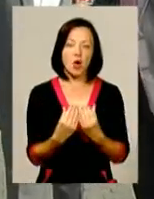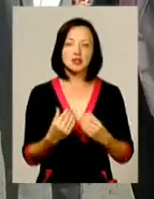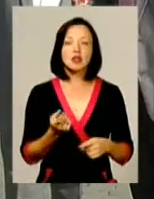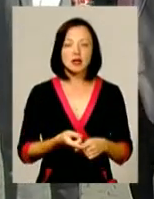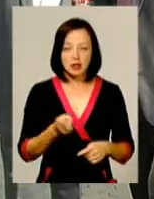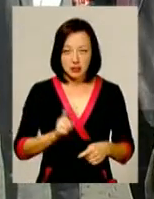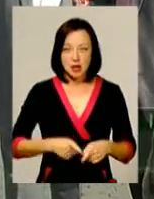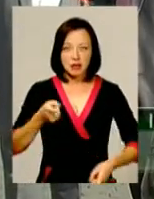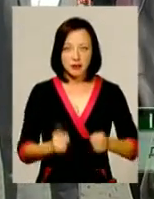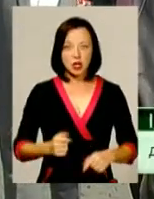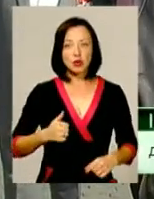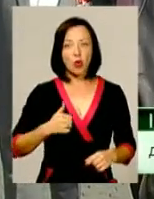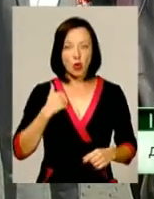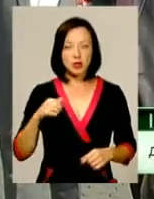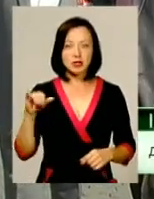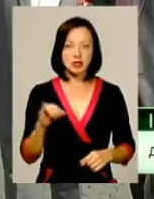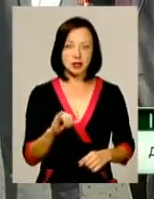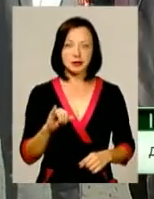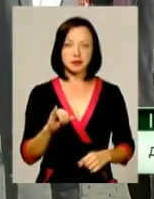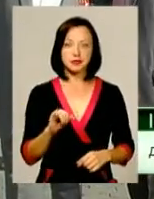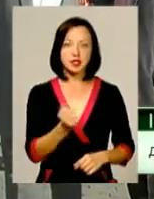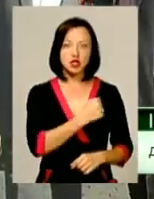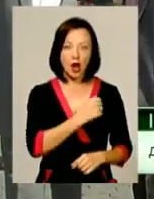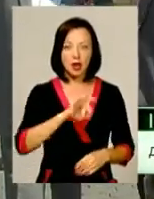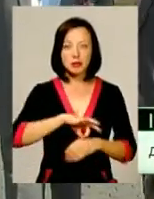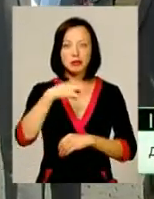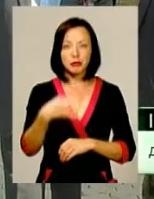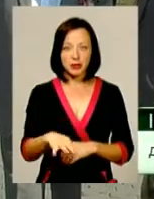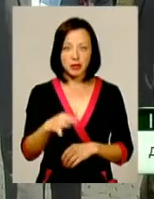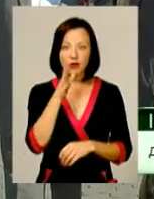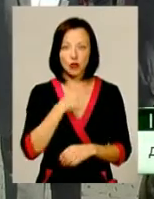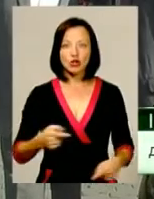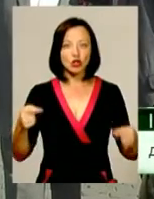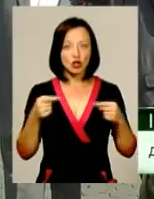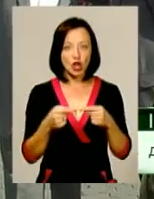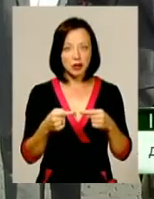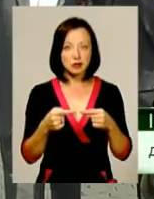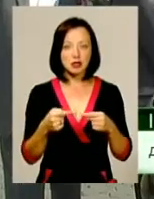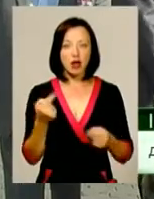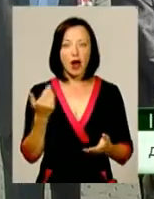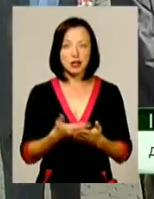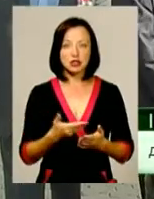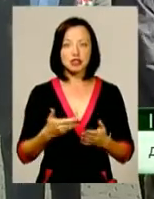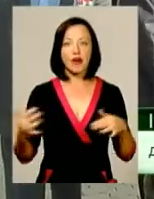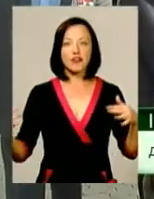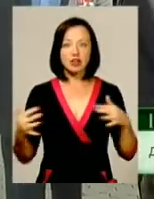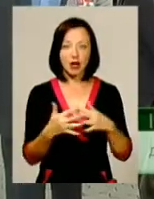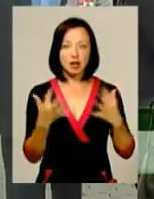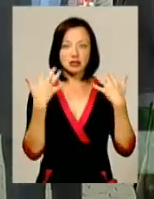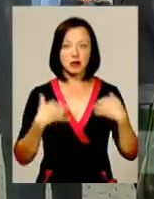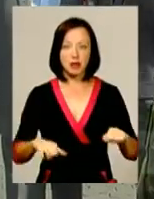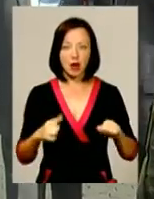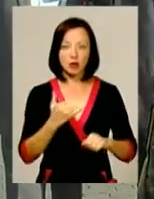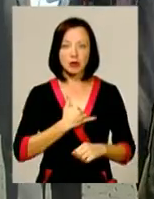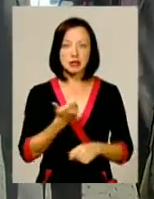це гордість і жаль, біль водночас, адже війна забрала